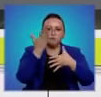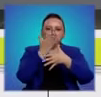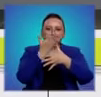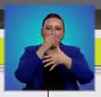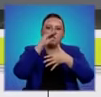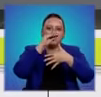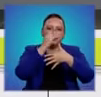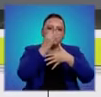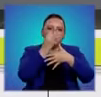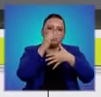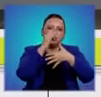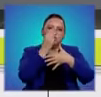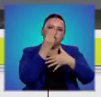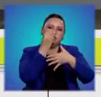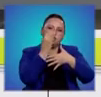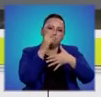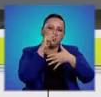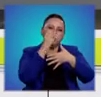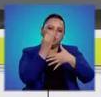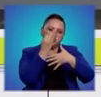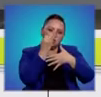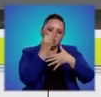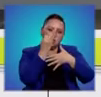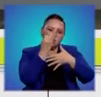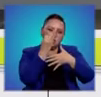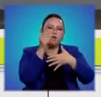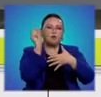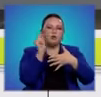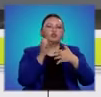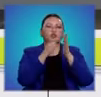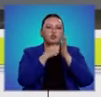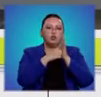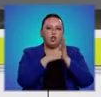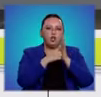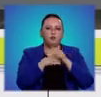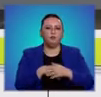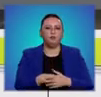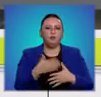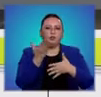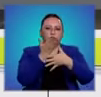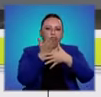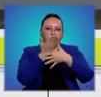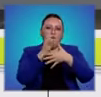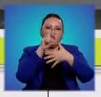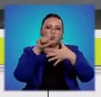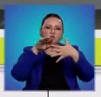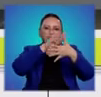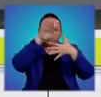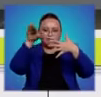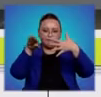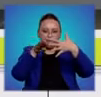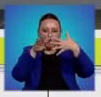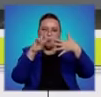чи ши чи гэсэн хэлбэрээр бичигднэ. Тэгээд тэргүйийн хэвч нь дараагийн үе рүүгээ